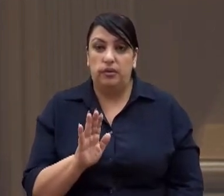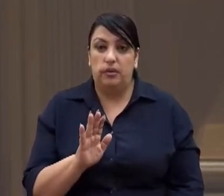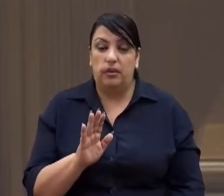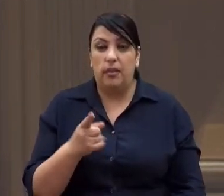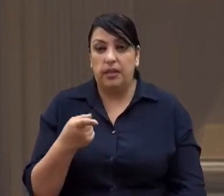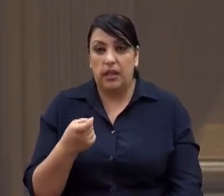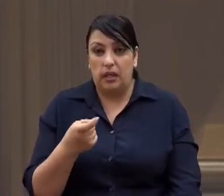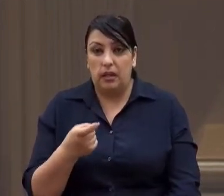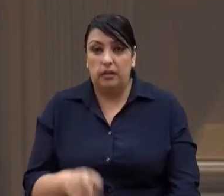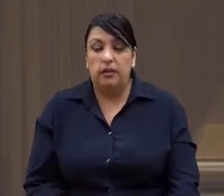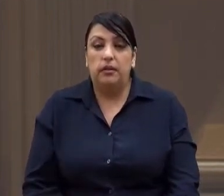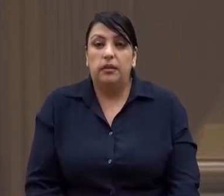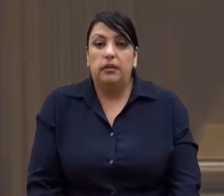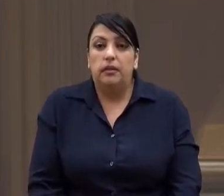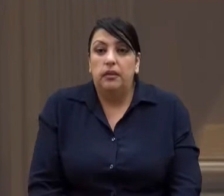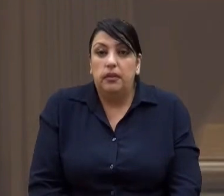Երկրորդ